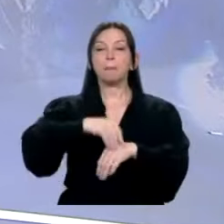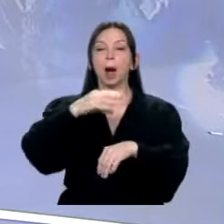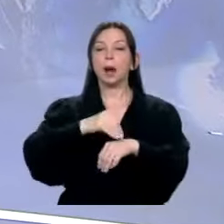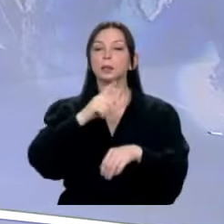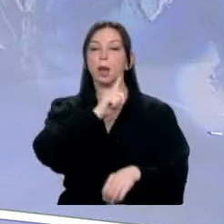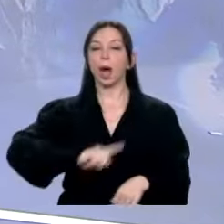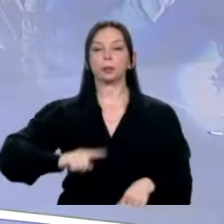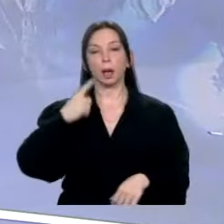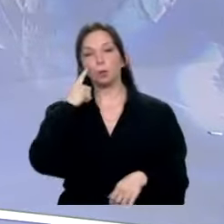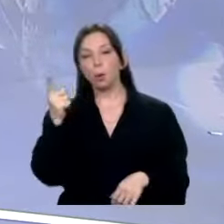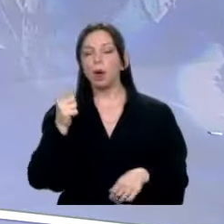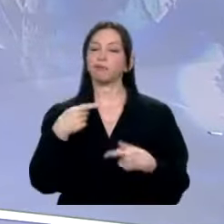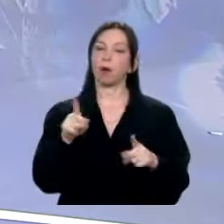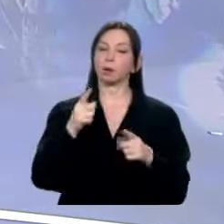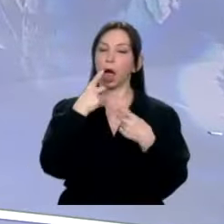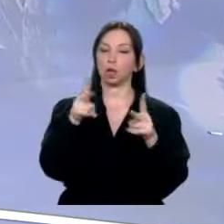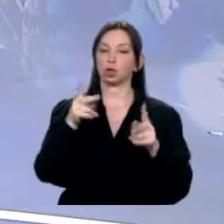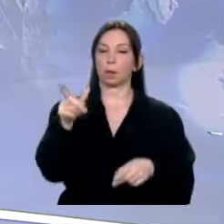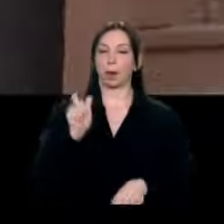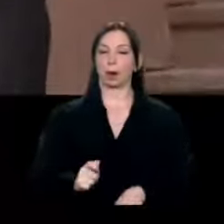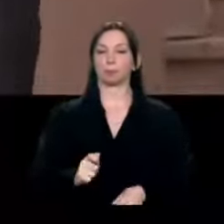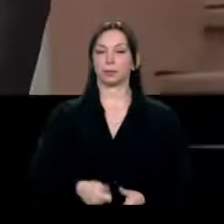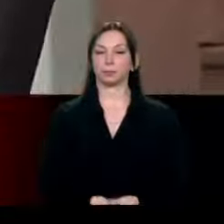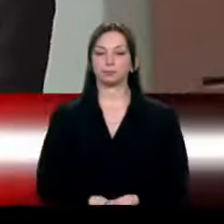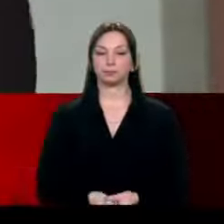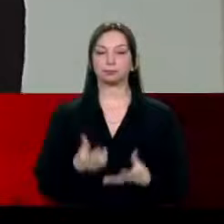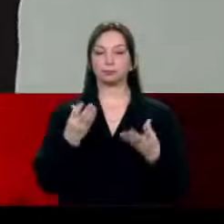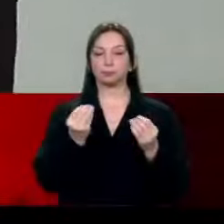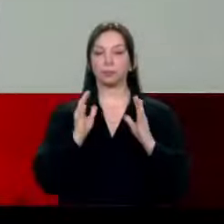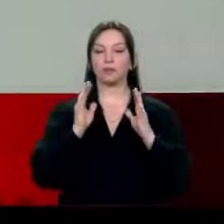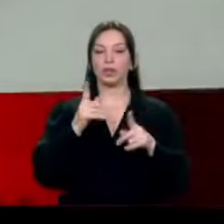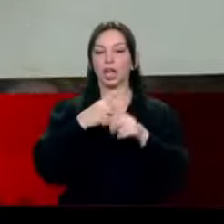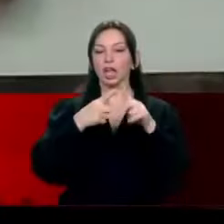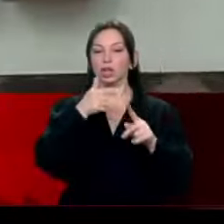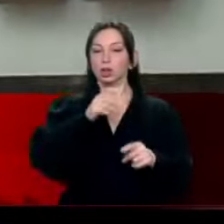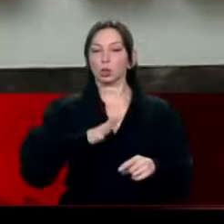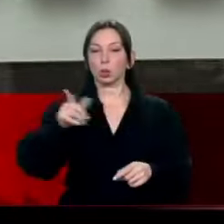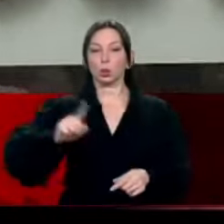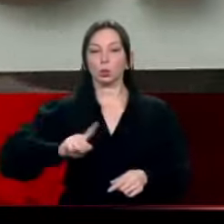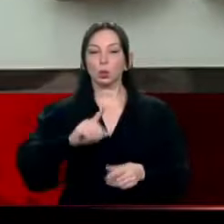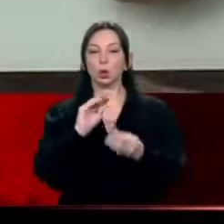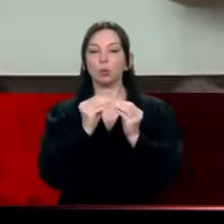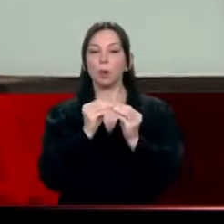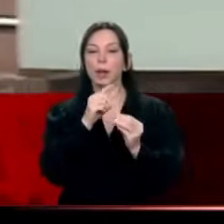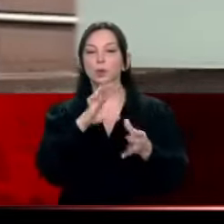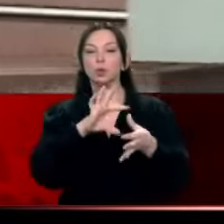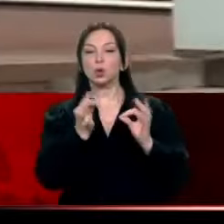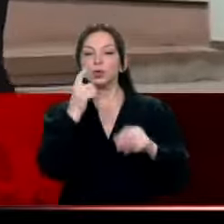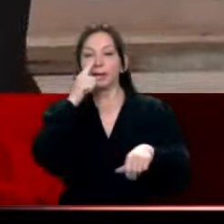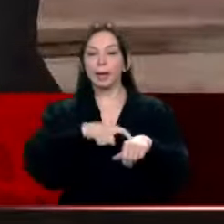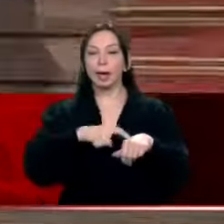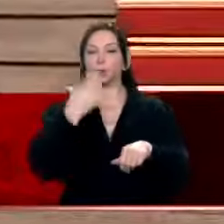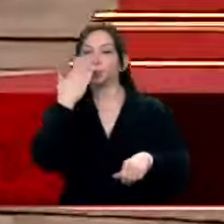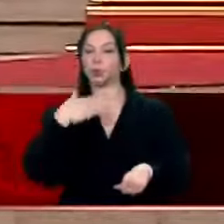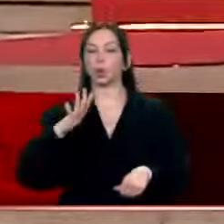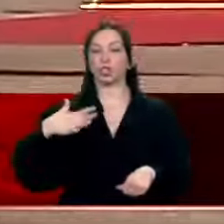Ahmet Türk'ten de çarpıcı açıklamalar geldi. Çok fazla Kılıçdaroğlu'nun Kürt sorununu çözeceği inancı